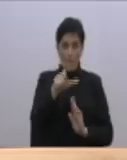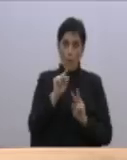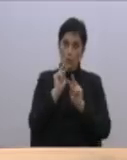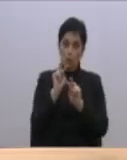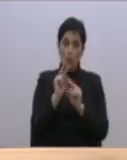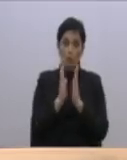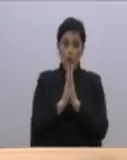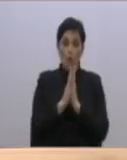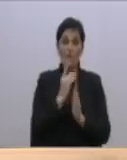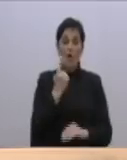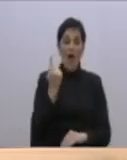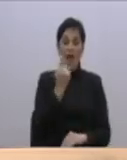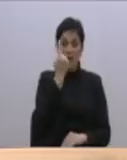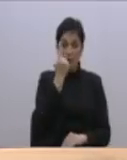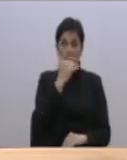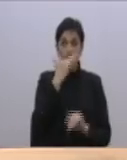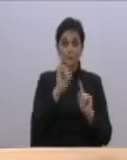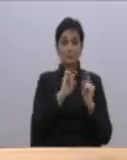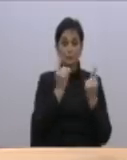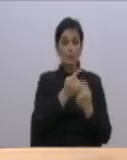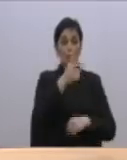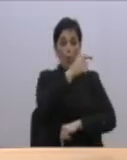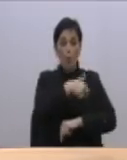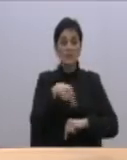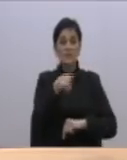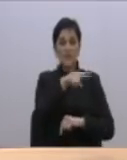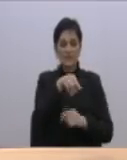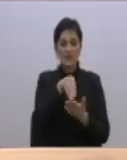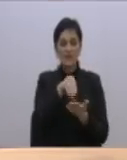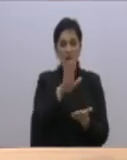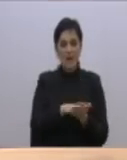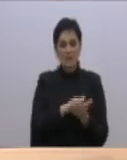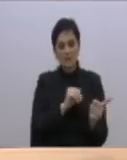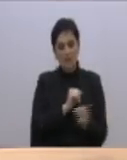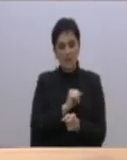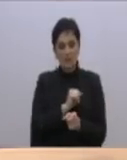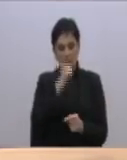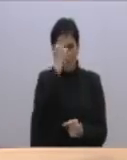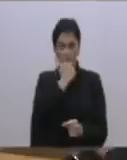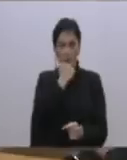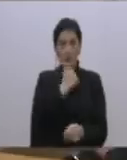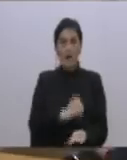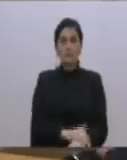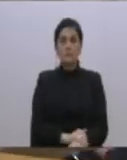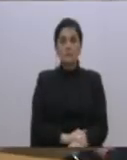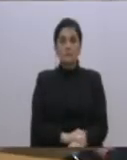gtkhovt ertaderts, rom umravlesobis tsevrebma gaiaron registratsia. Madloba.